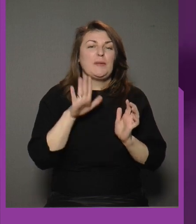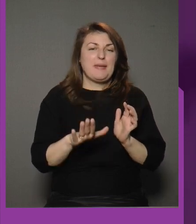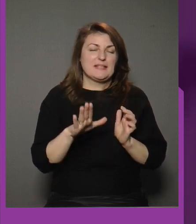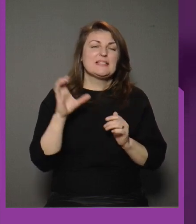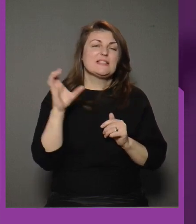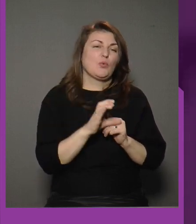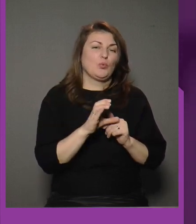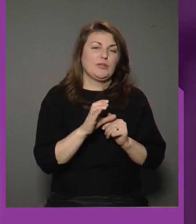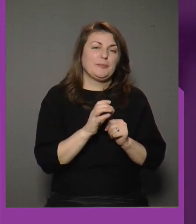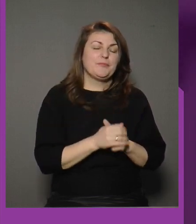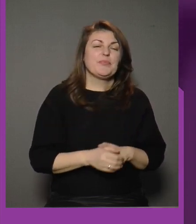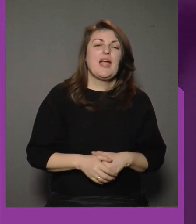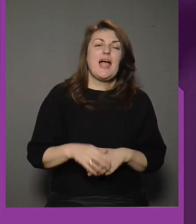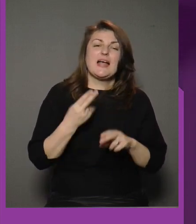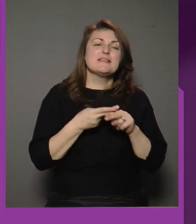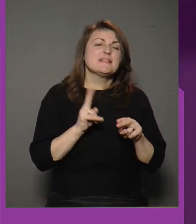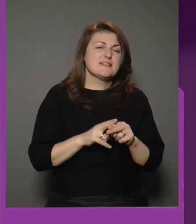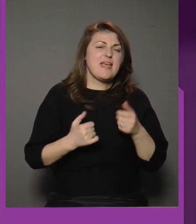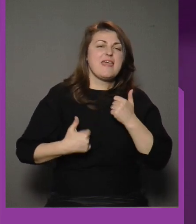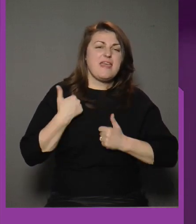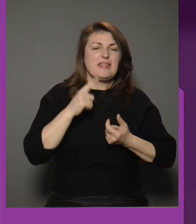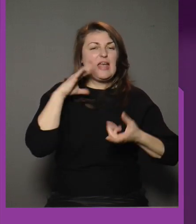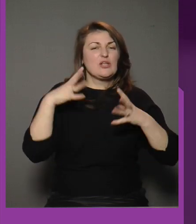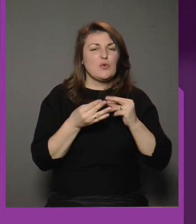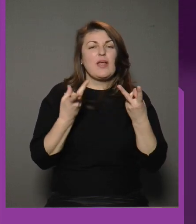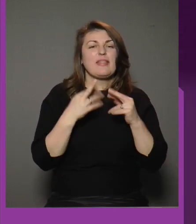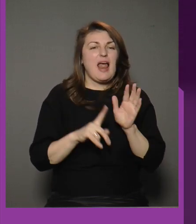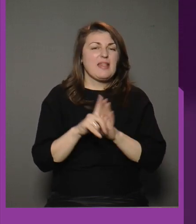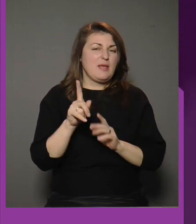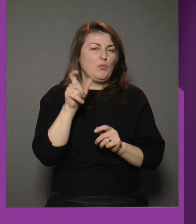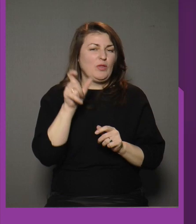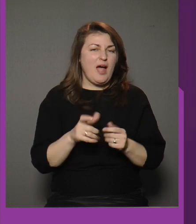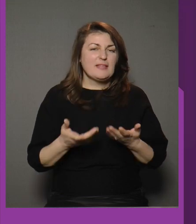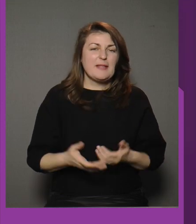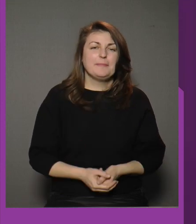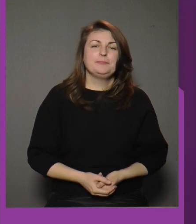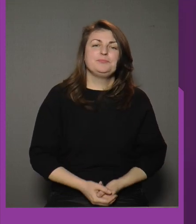57,65 секунд. Це гідний результат для дебютанта.